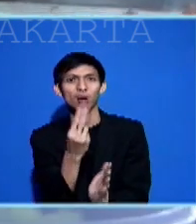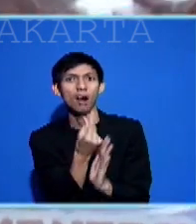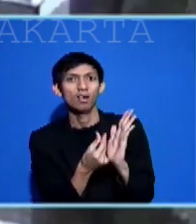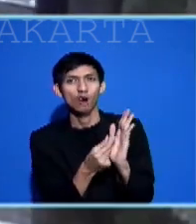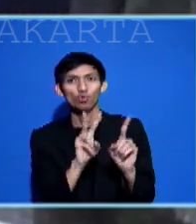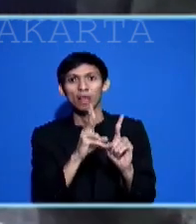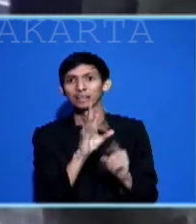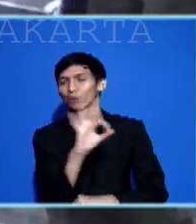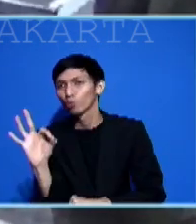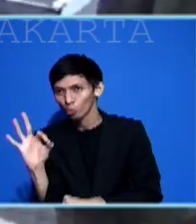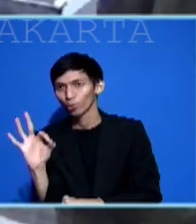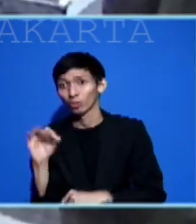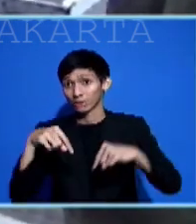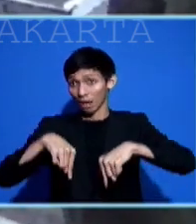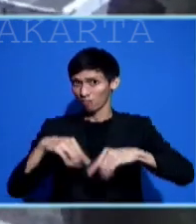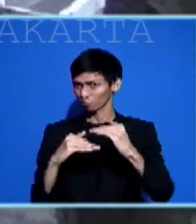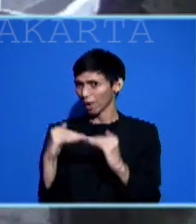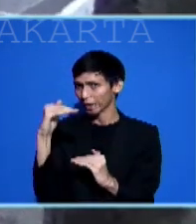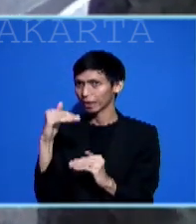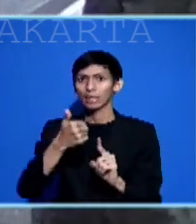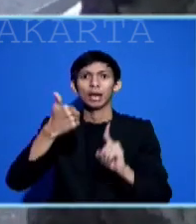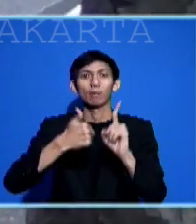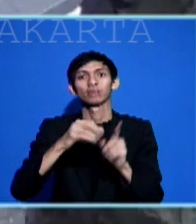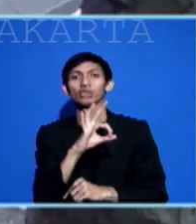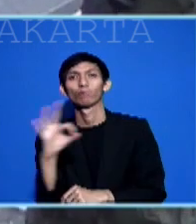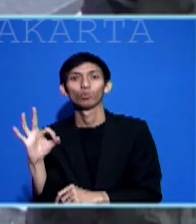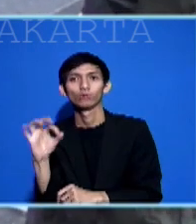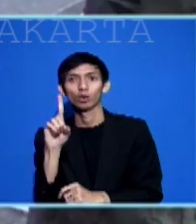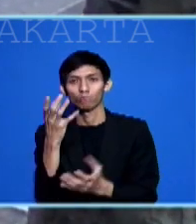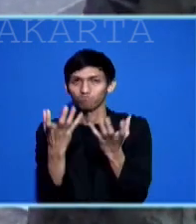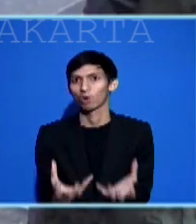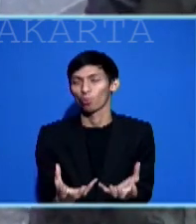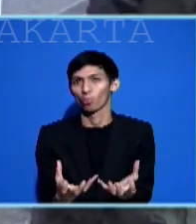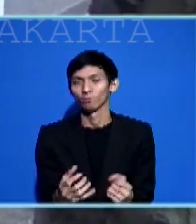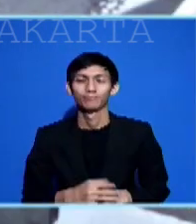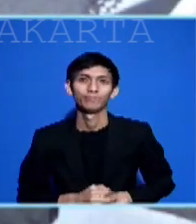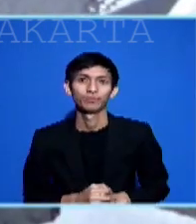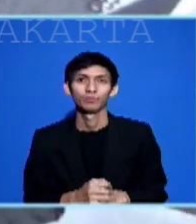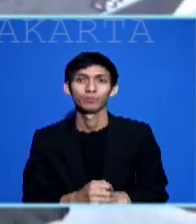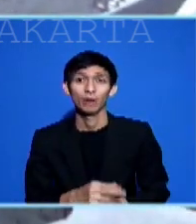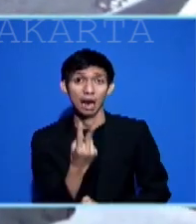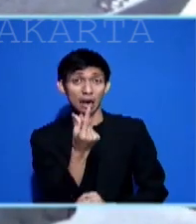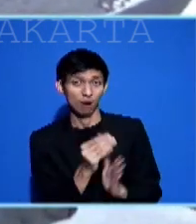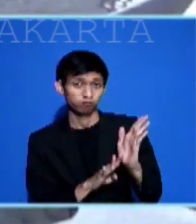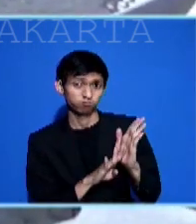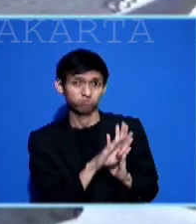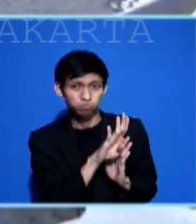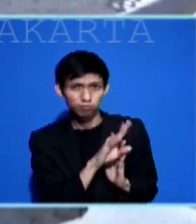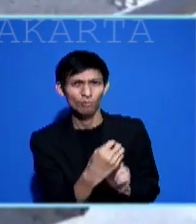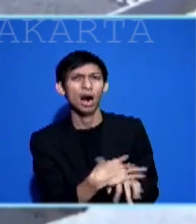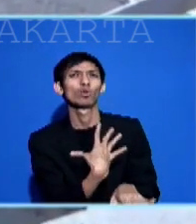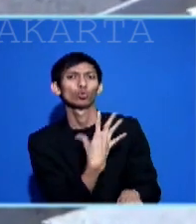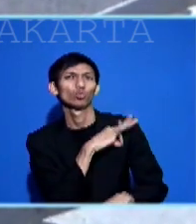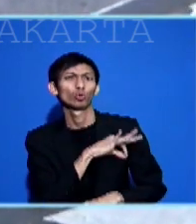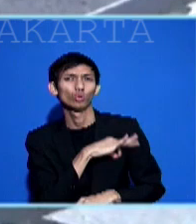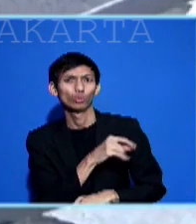rp12.000an saat ini sudah melonjak hingga Rp16.000 per kgnya naiknya harga beras telah menggerus keuntungan yang didapat karena beras merupakan